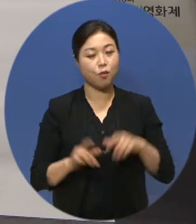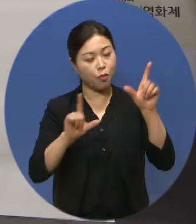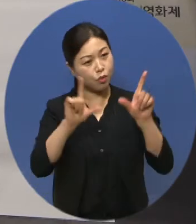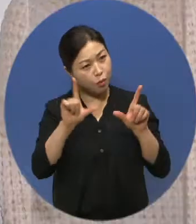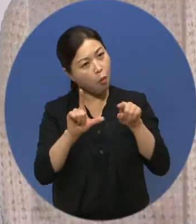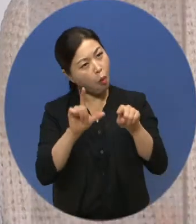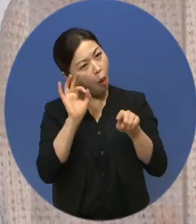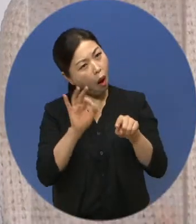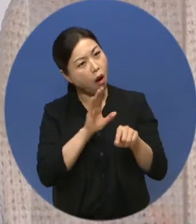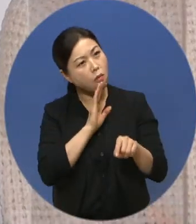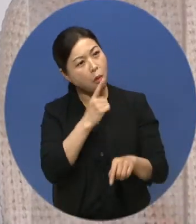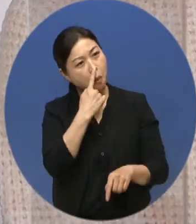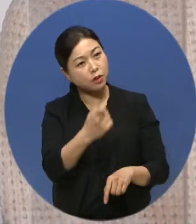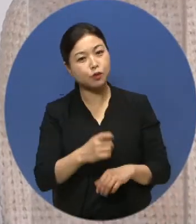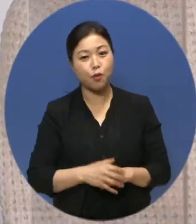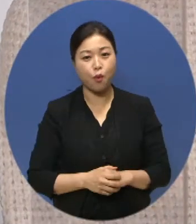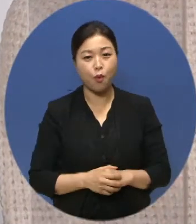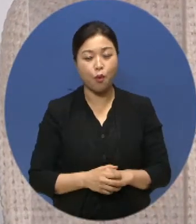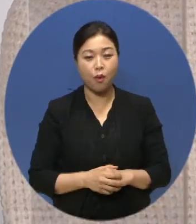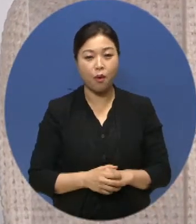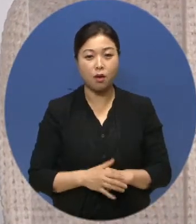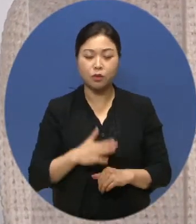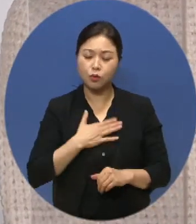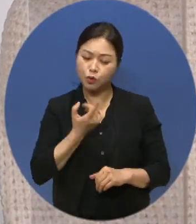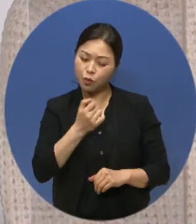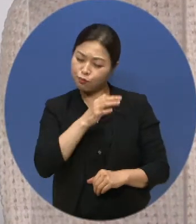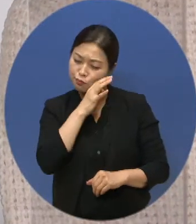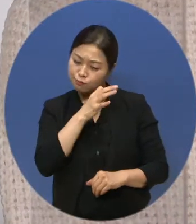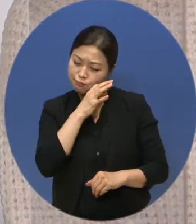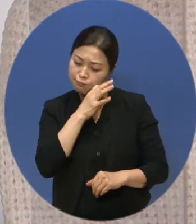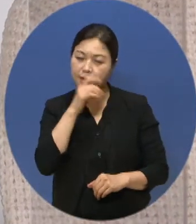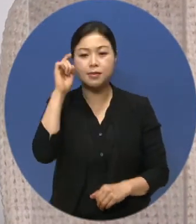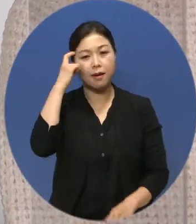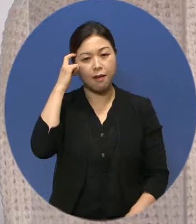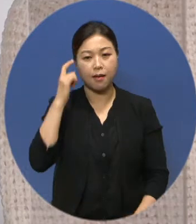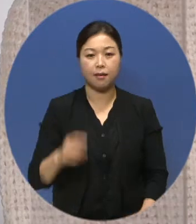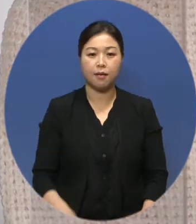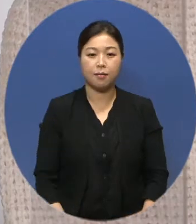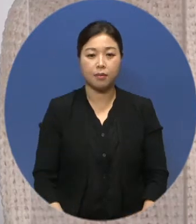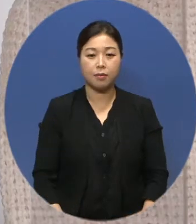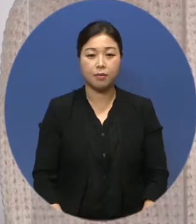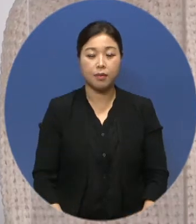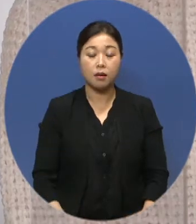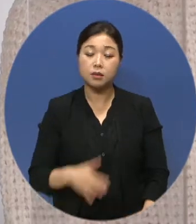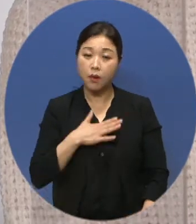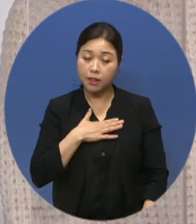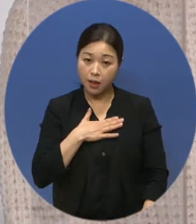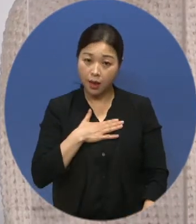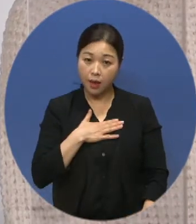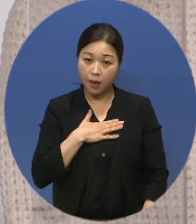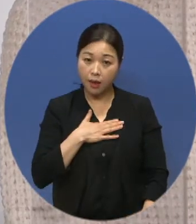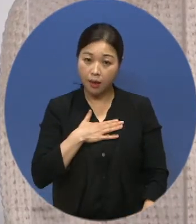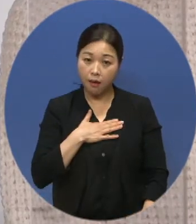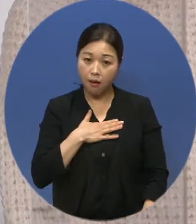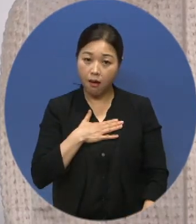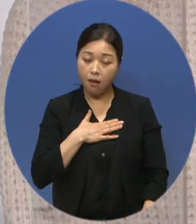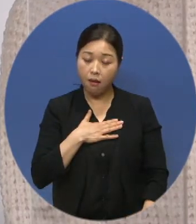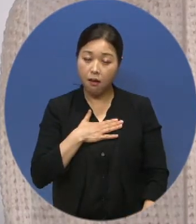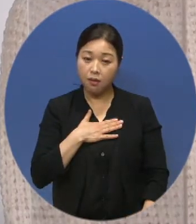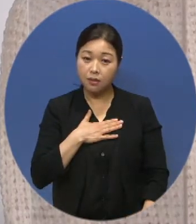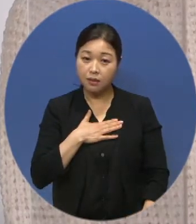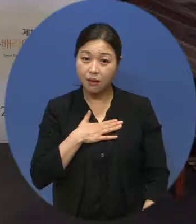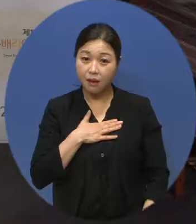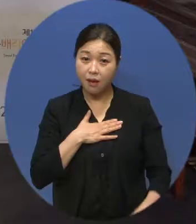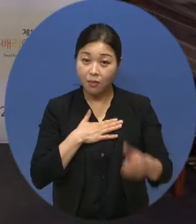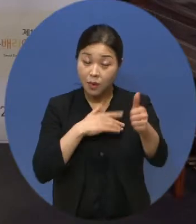되게 그 모습이 되게 멋있고 저는 조금 부끄러운 생각이 좀 들었어요. 그러니까 저한테 만약에 뭐 그런 걸 물어보거나 했을 때